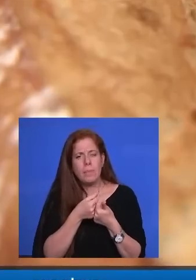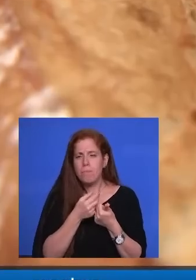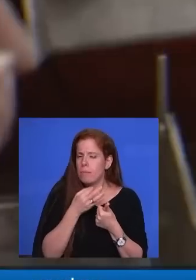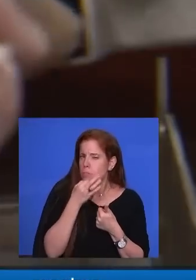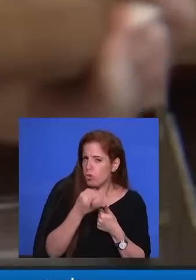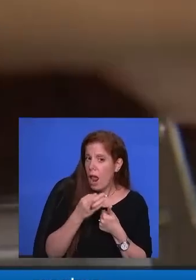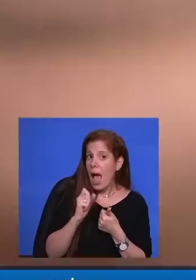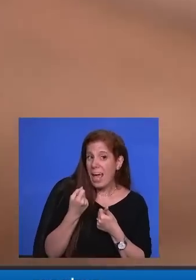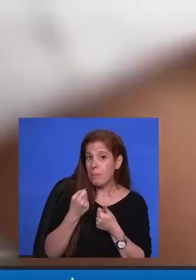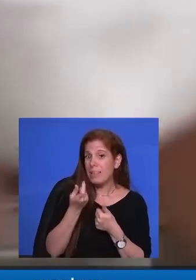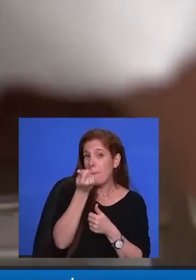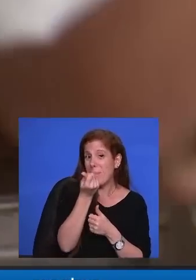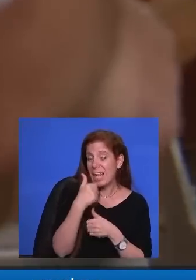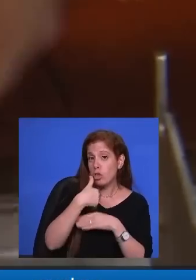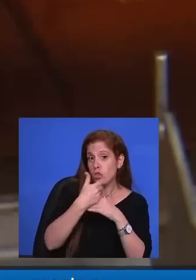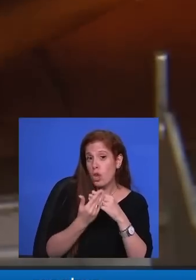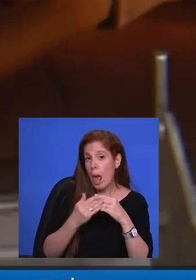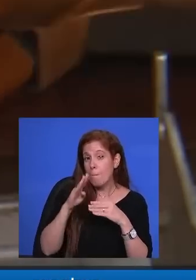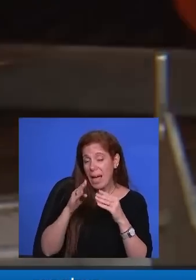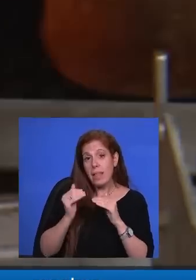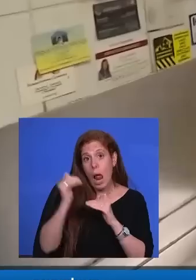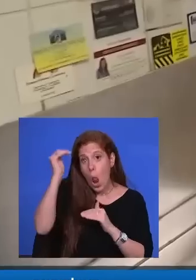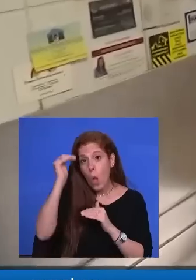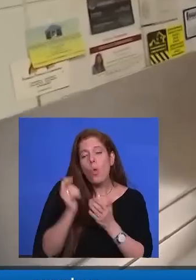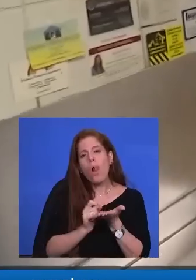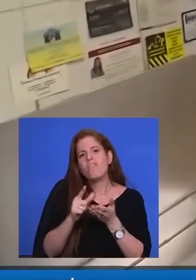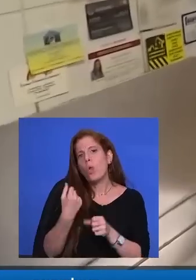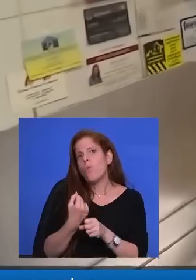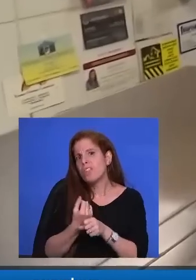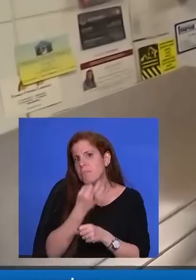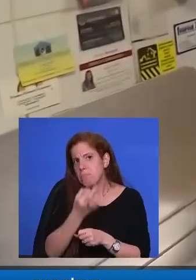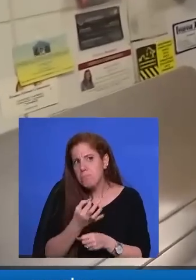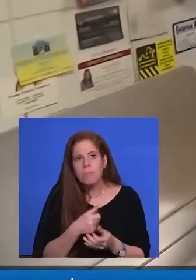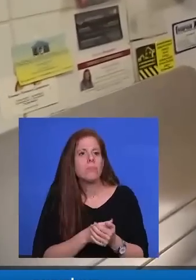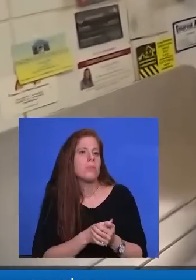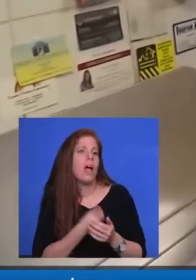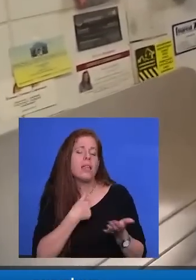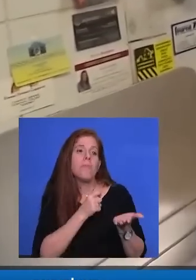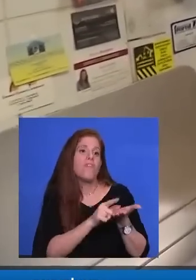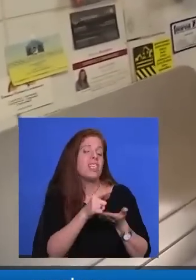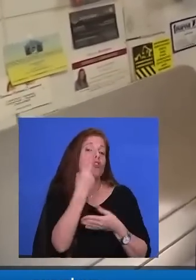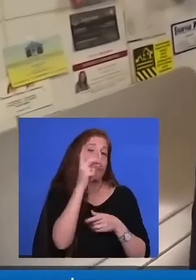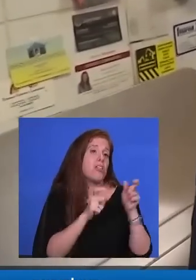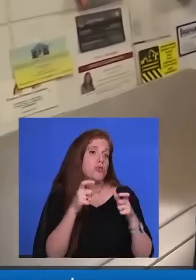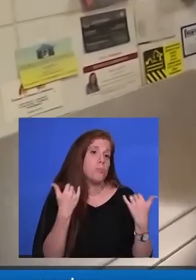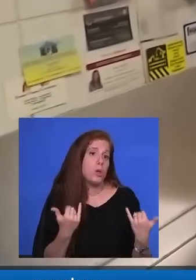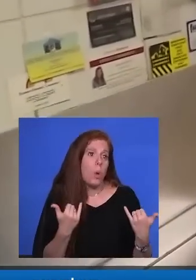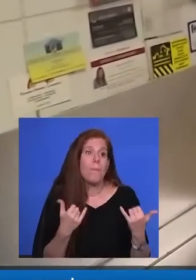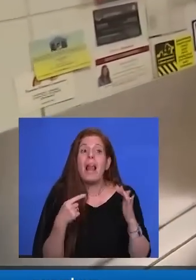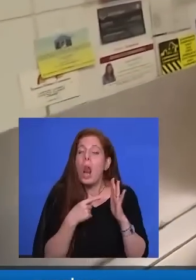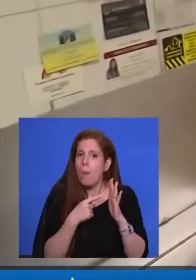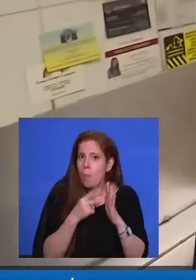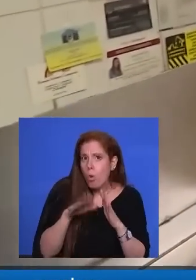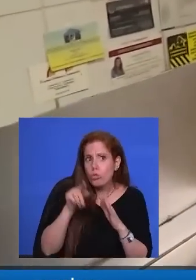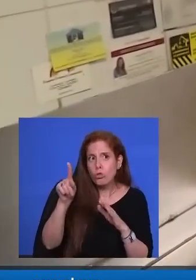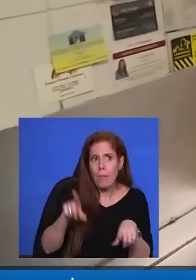את מחיר הבגט או להתחיל לפטר עובדים. Oui, je licencie deux personnes, mon pâtissier et ma vendeuse. Alors que ils ont une vie